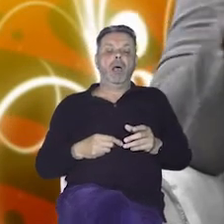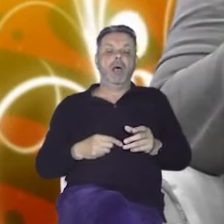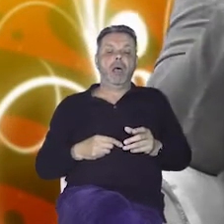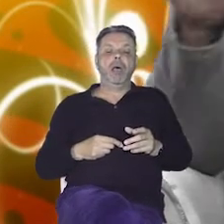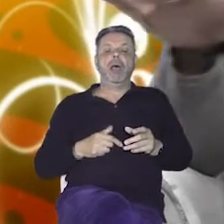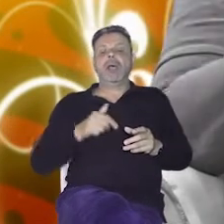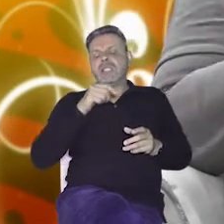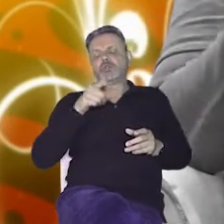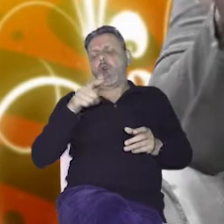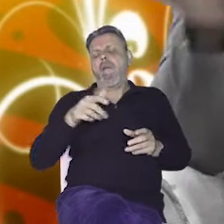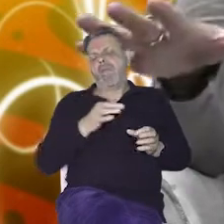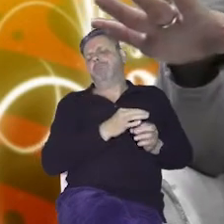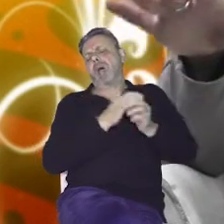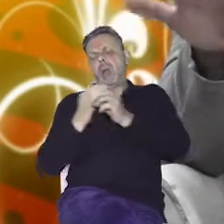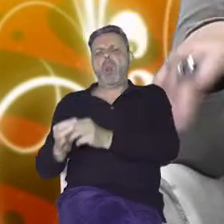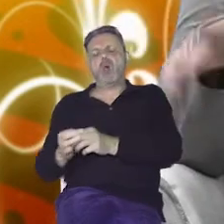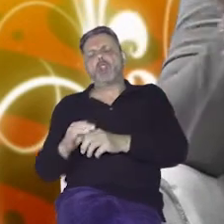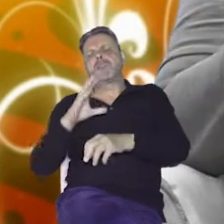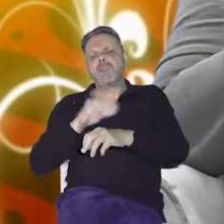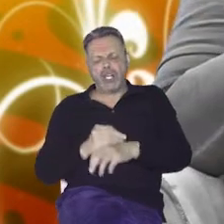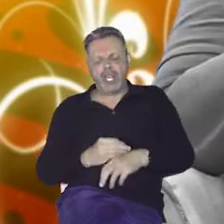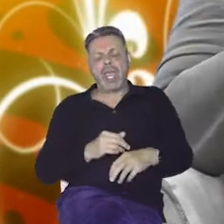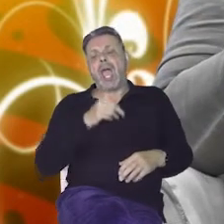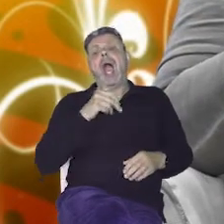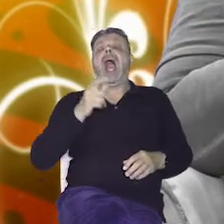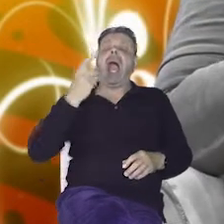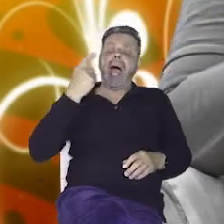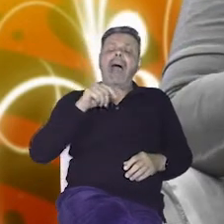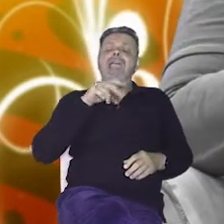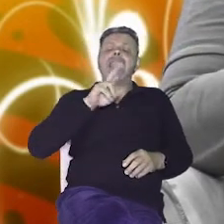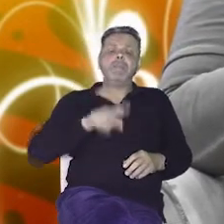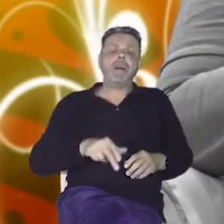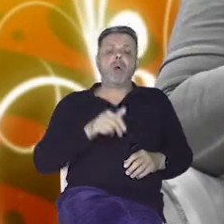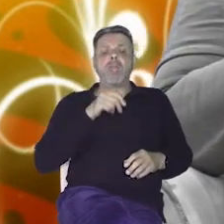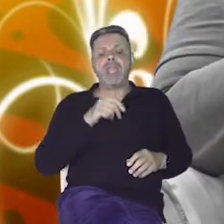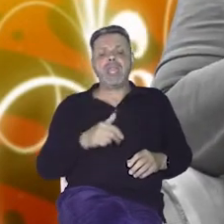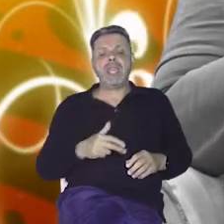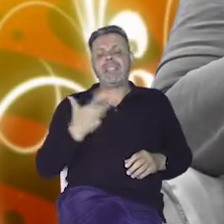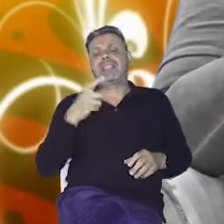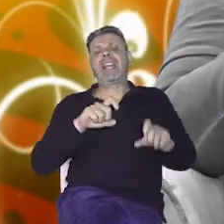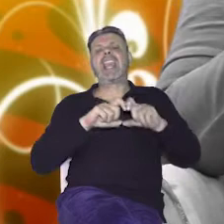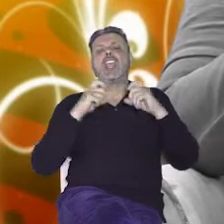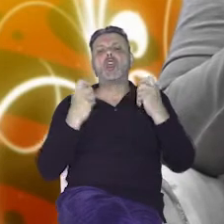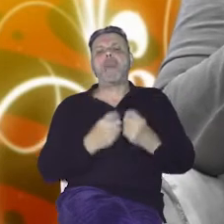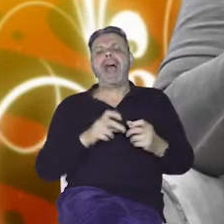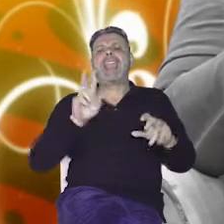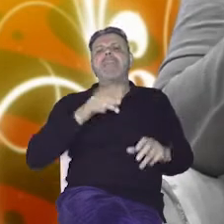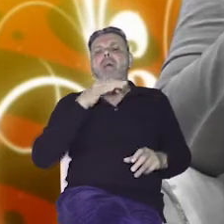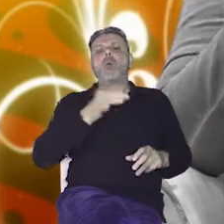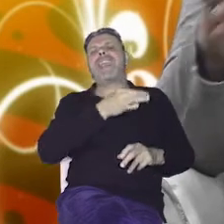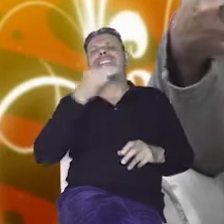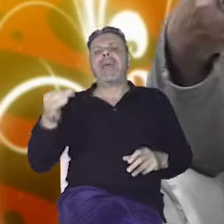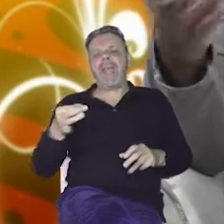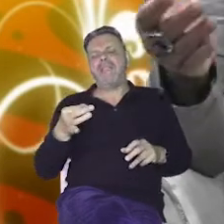non-stop? Imamo i znači, baš stalni smještaj i imamo 3 doma, imaju i dnevne boravke koji